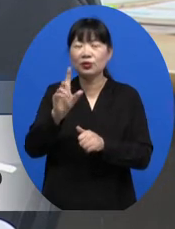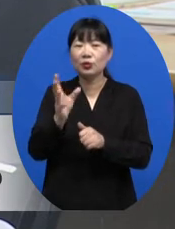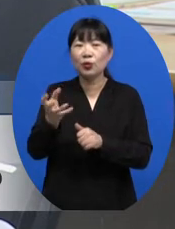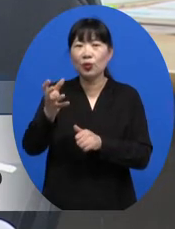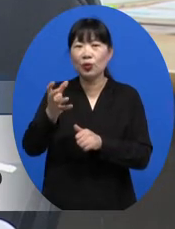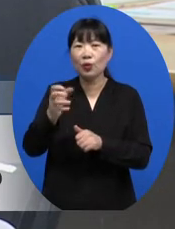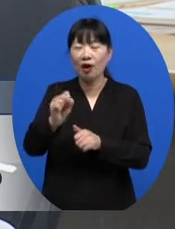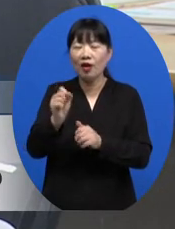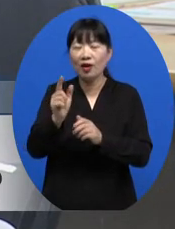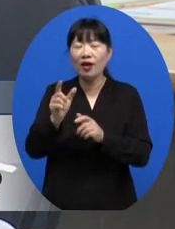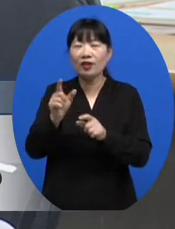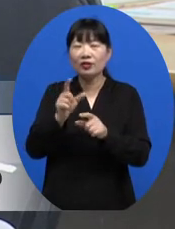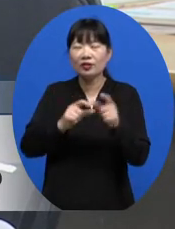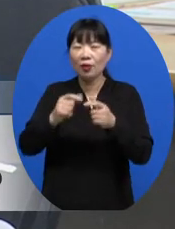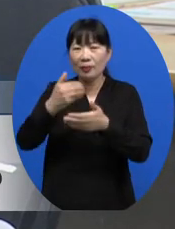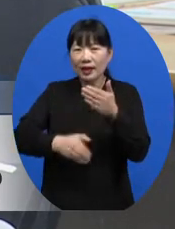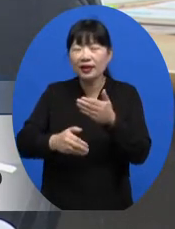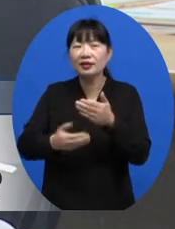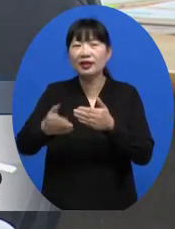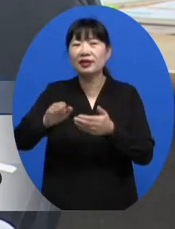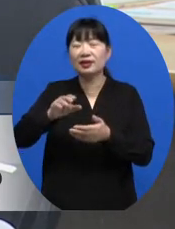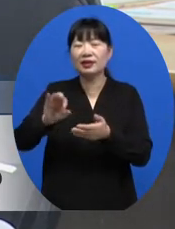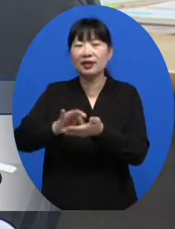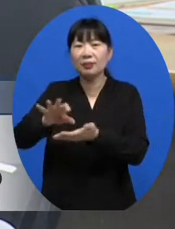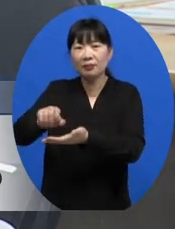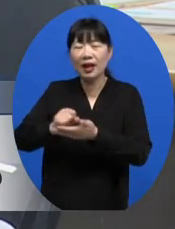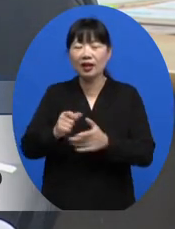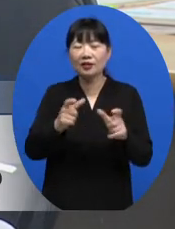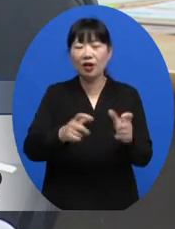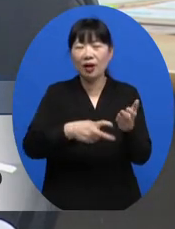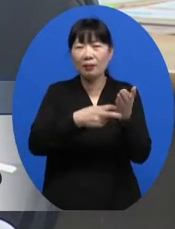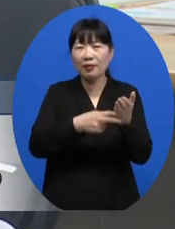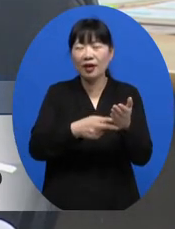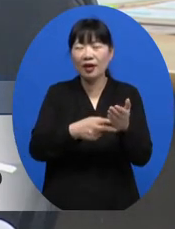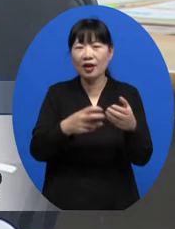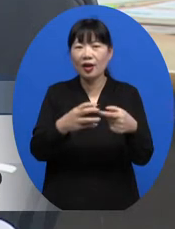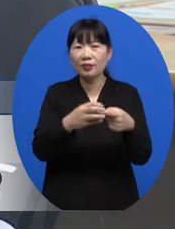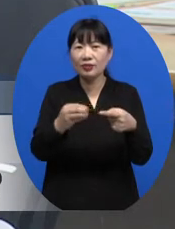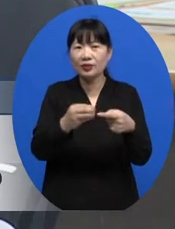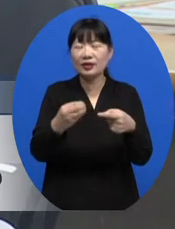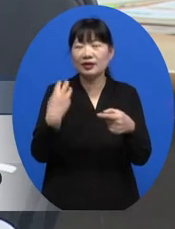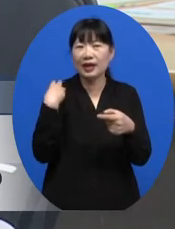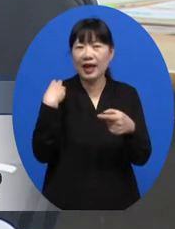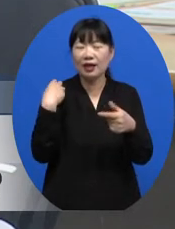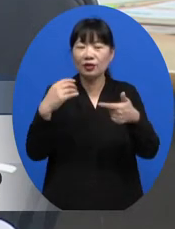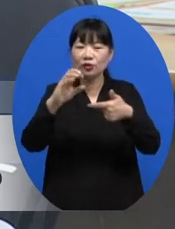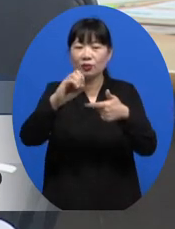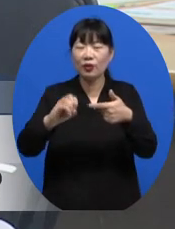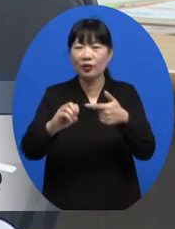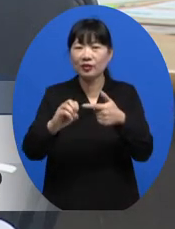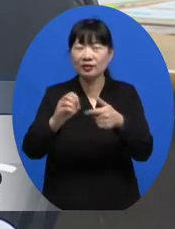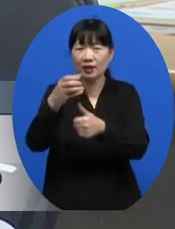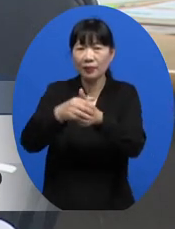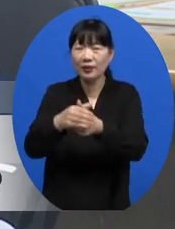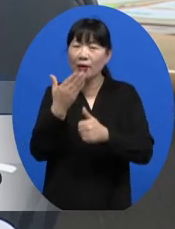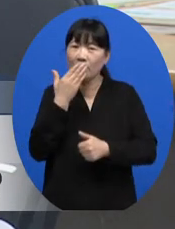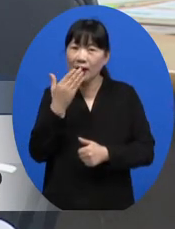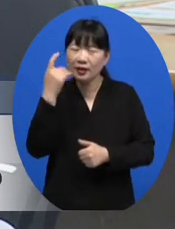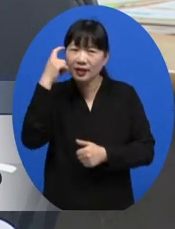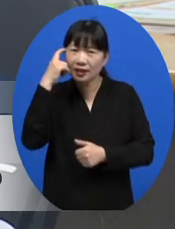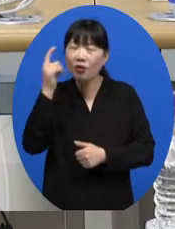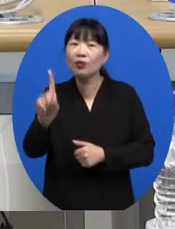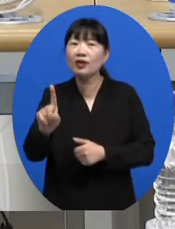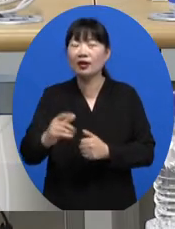그 예산을 받아서 그 지역 화폐 분담금 6% 정도를 중당할